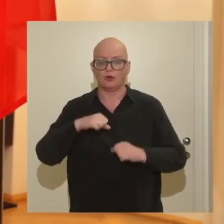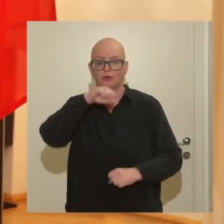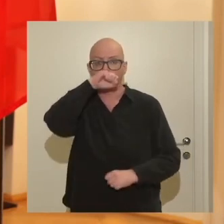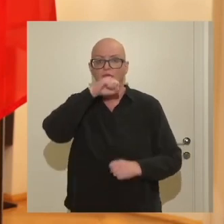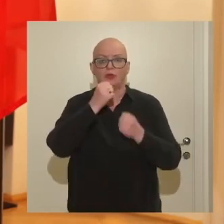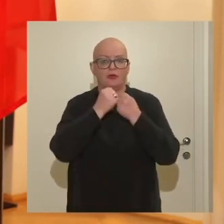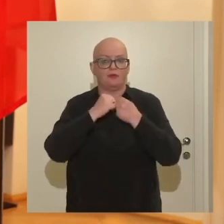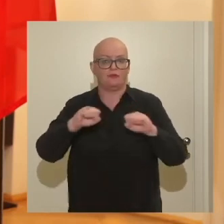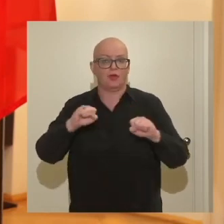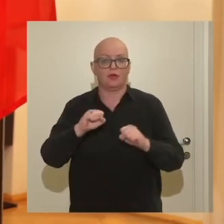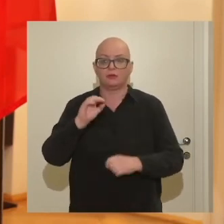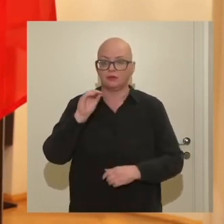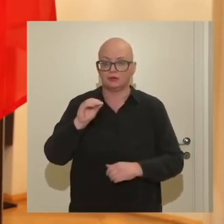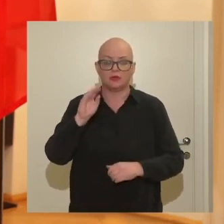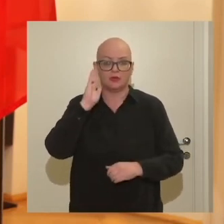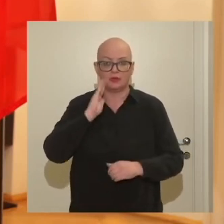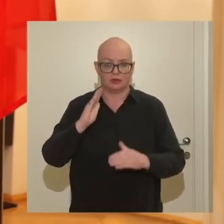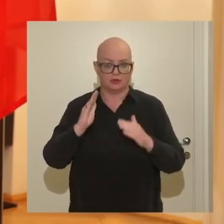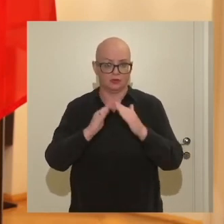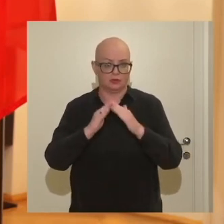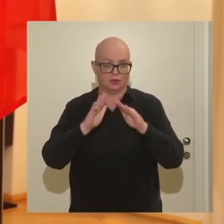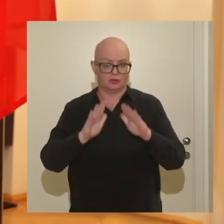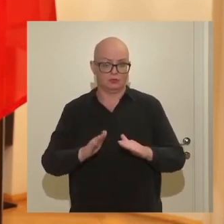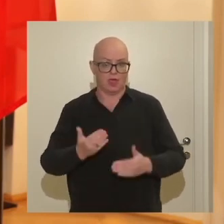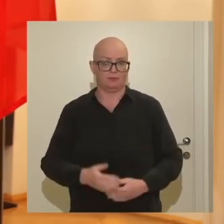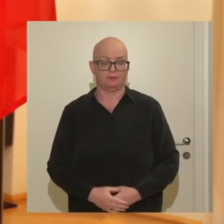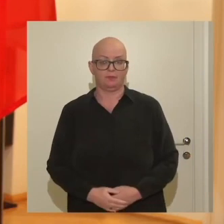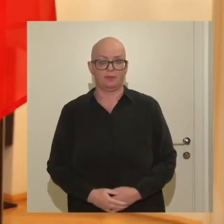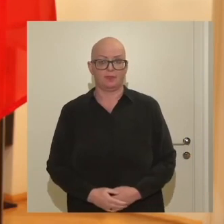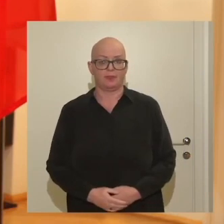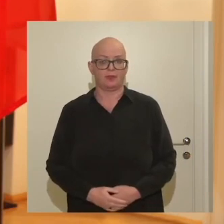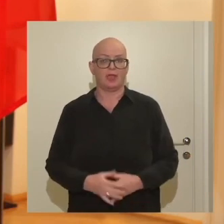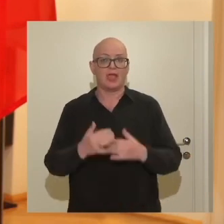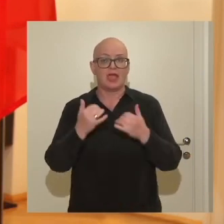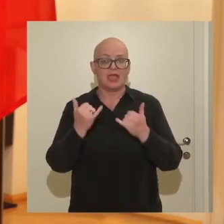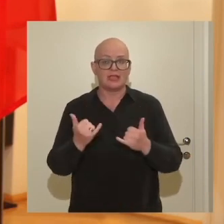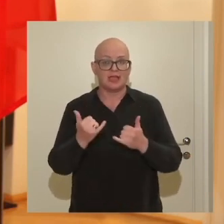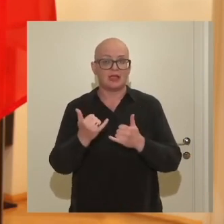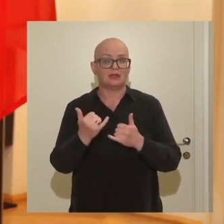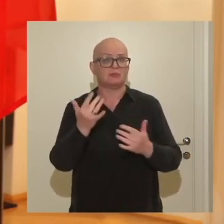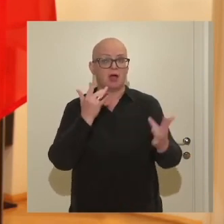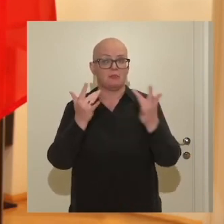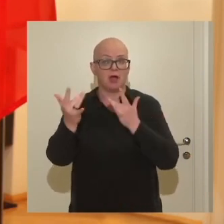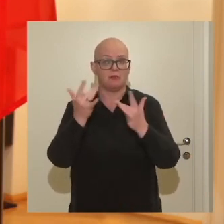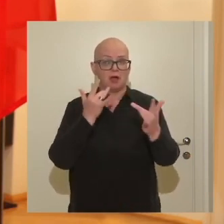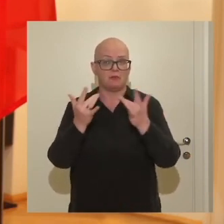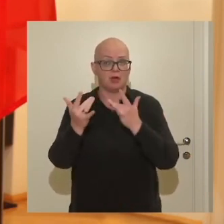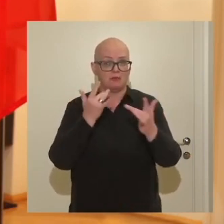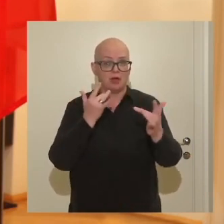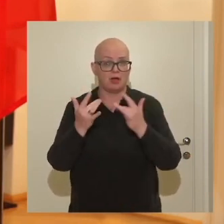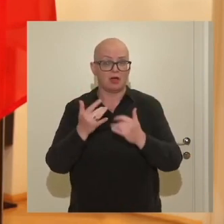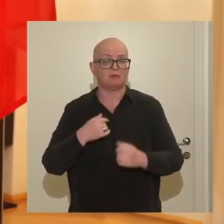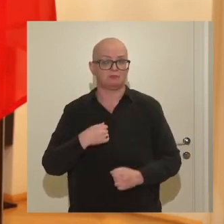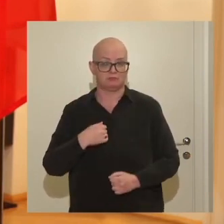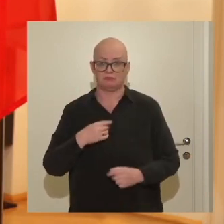die Frau Kommissarin hier doch einige Äußerungen gemacht hat, das war meine schwierigste Entscheidung. Das ist eine Erfolgsgeschichte, die ich mir nicht